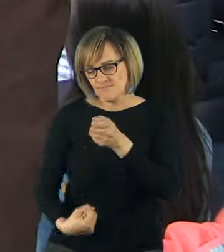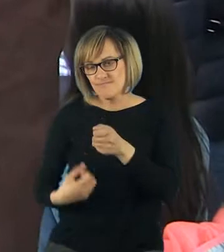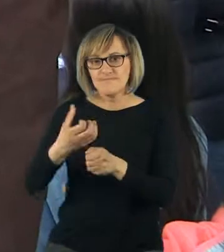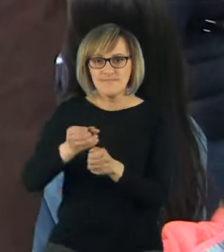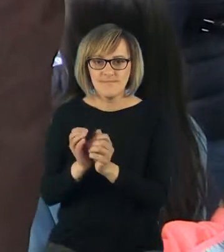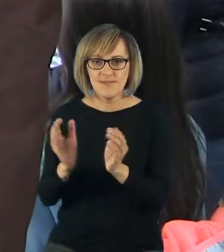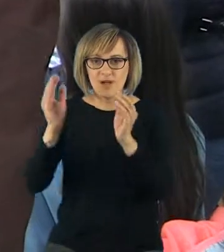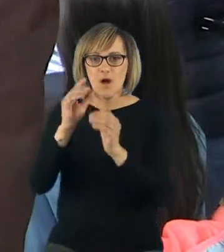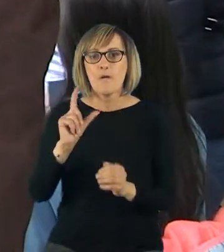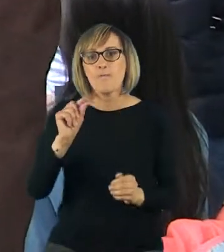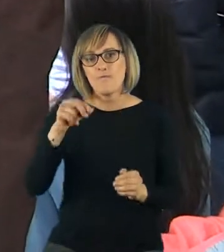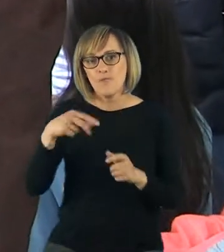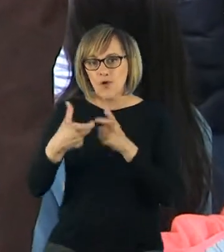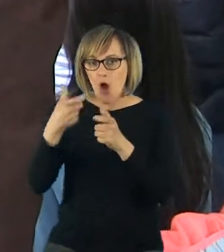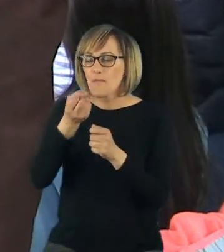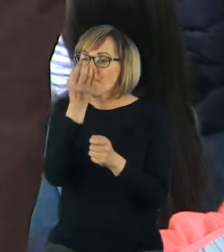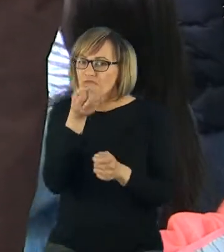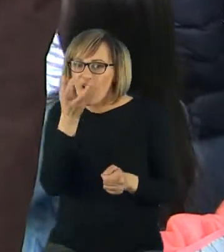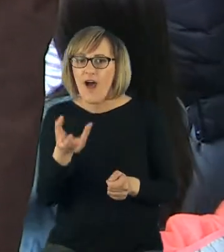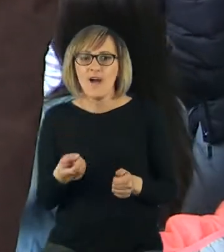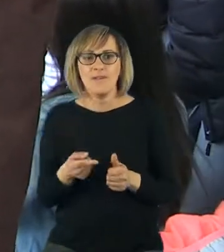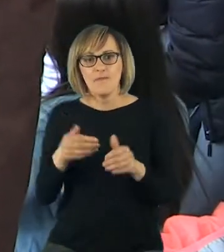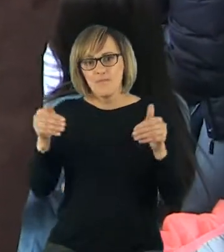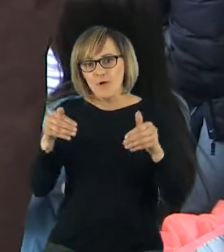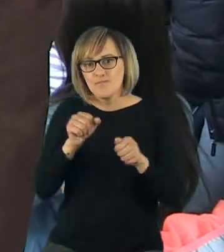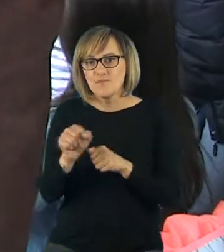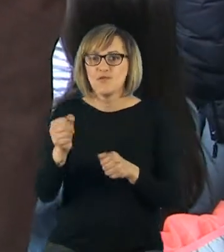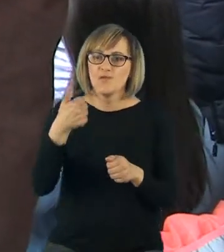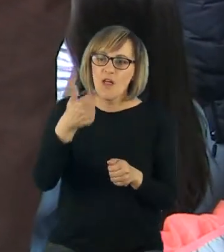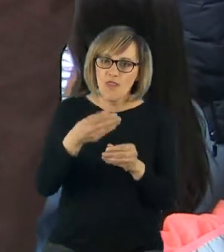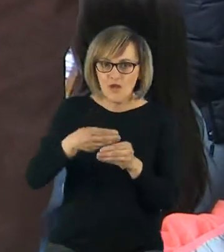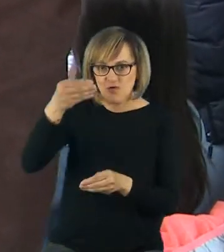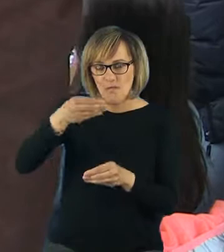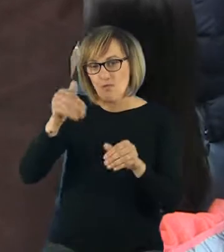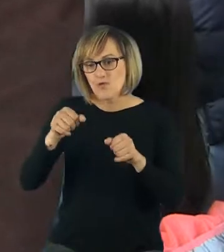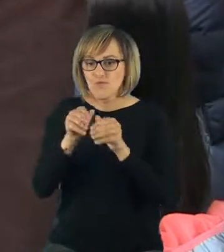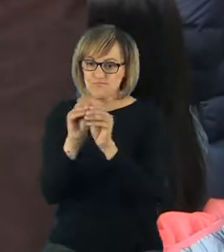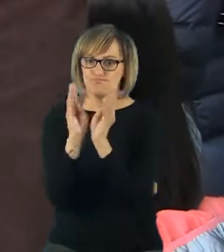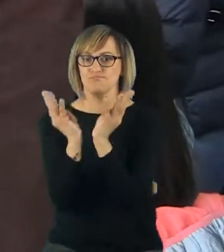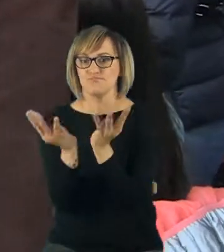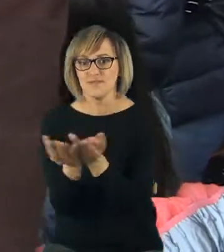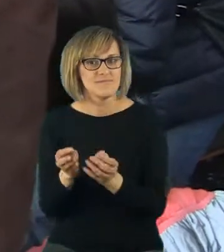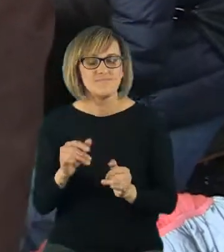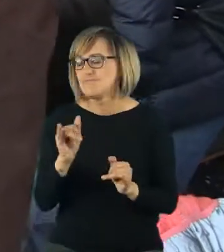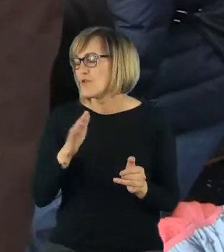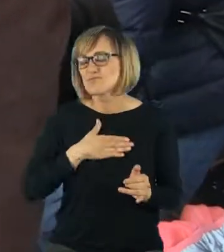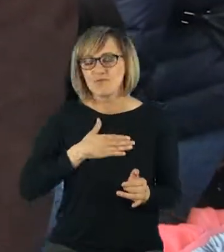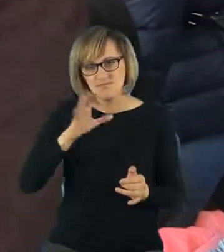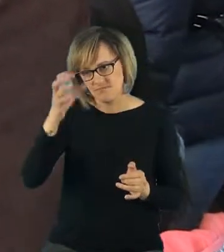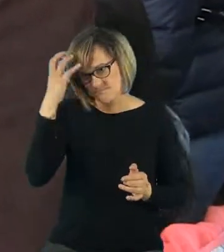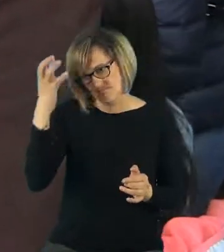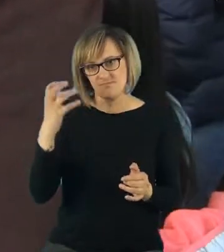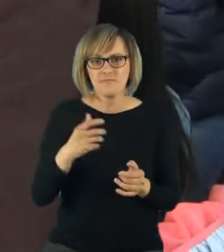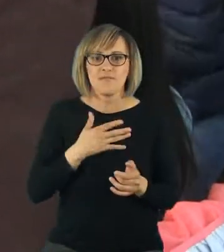pod bukszpanem już umieszczamy kwiatki i może być to jeden rząd, kilka rzędów, ale